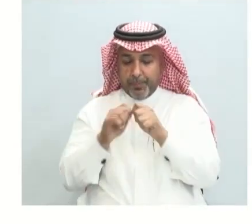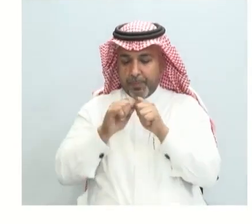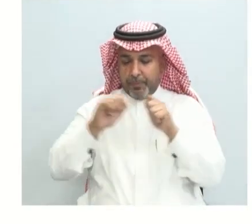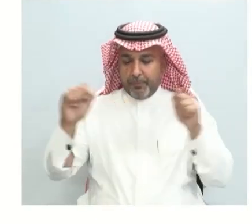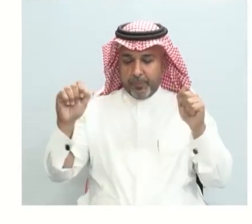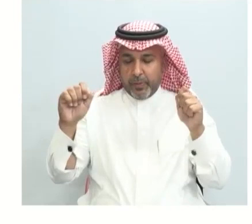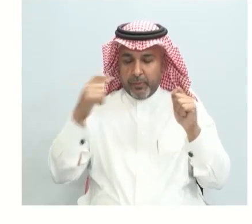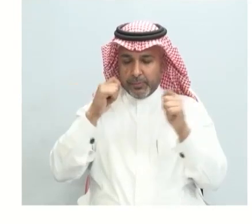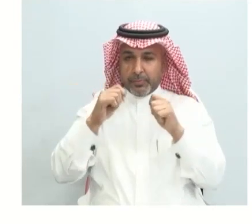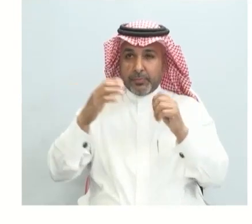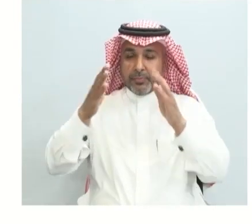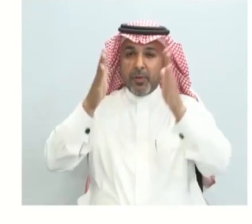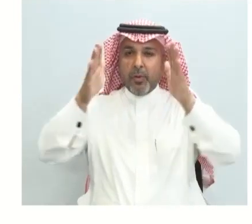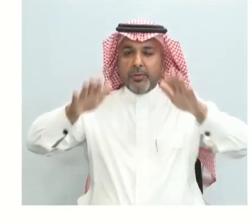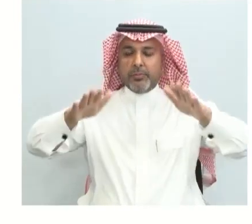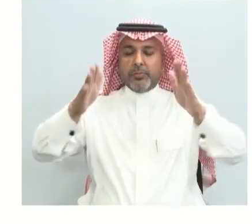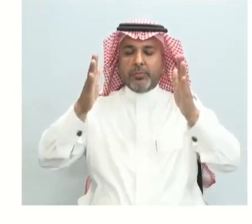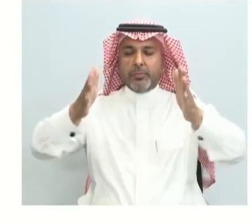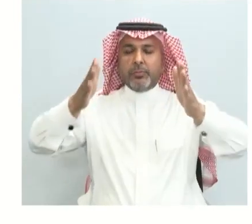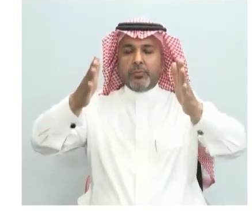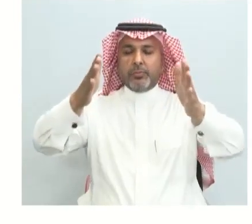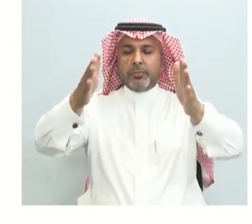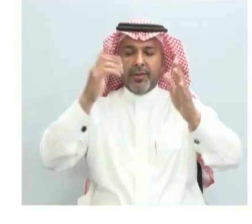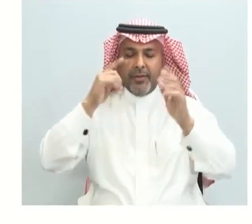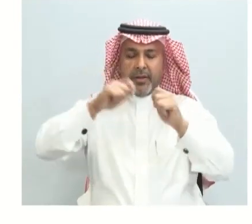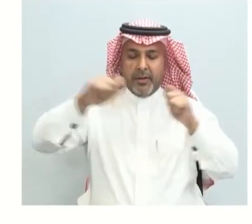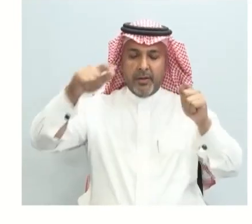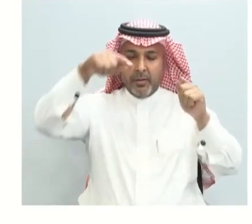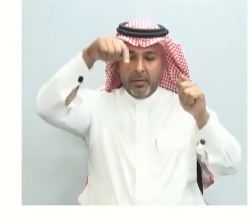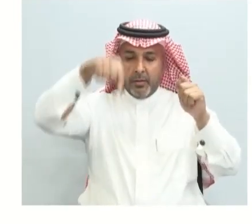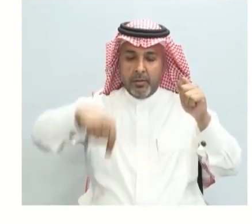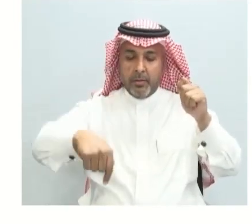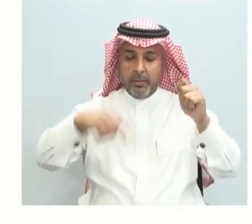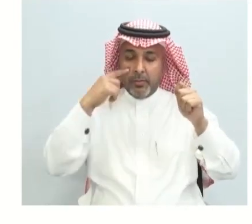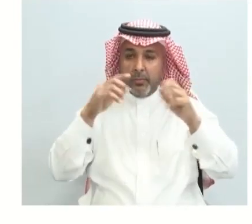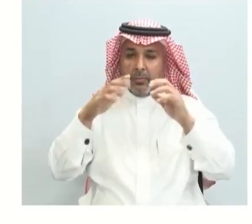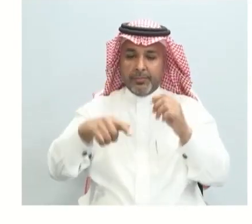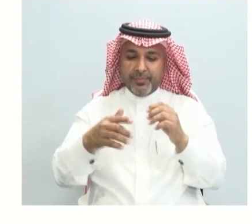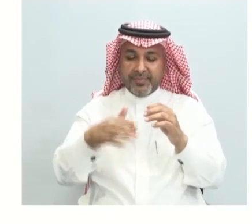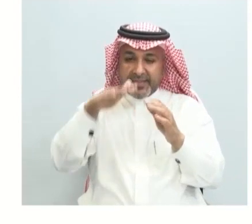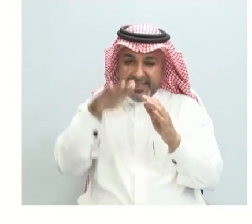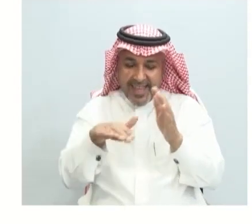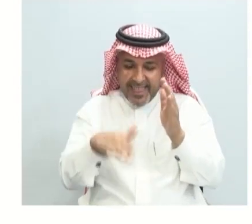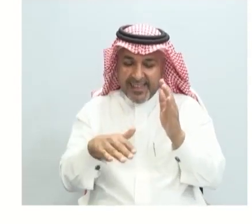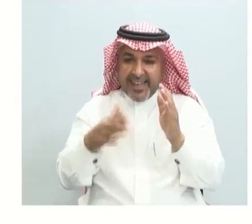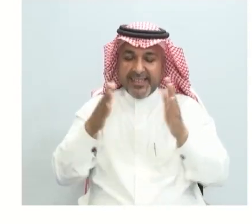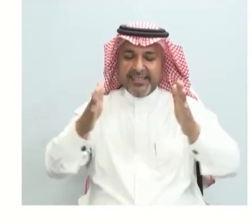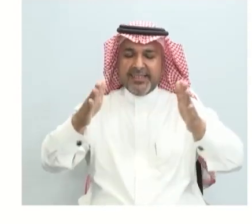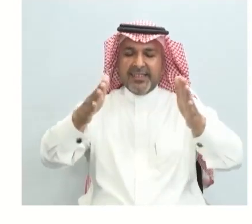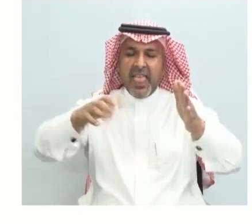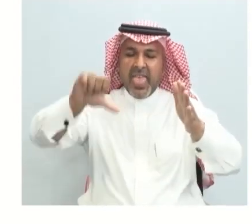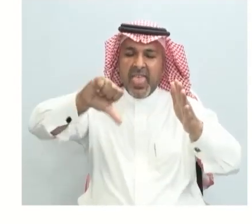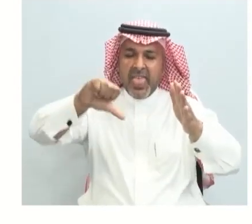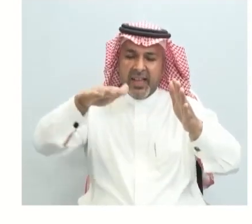متر من السفينه وترسل ضوءا الى حطام سفينه اخرى على بعد 338 متر عنها